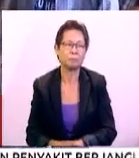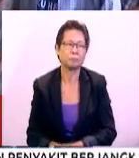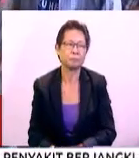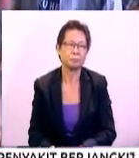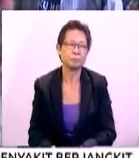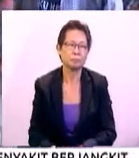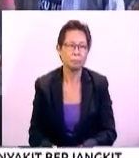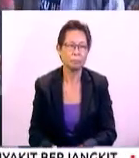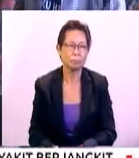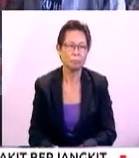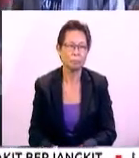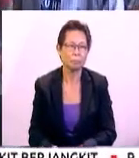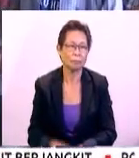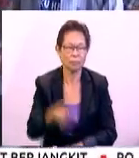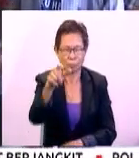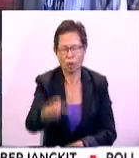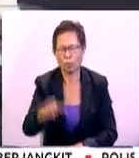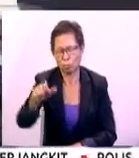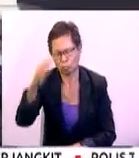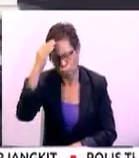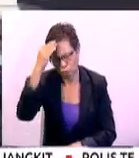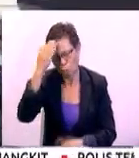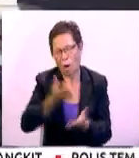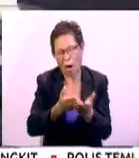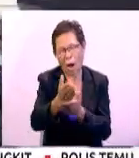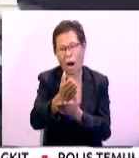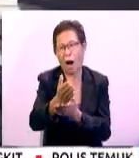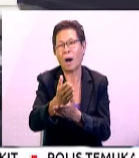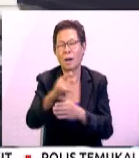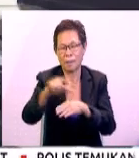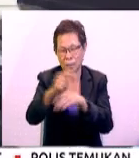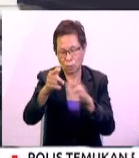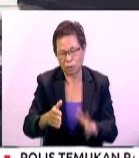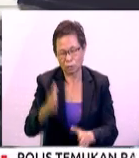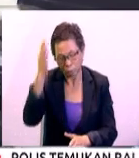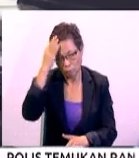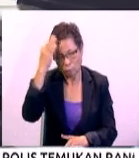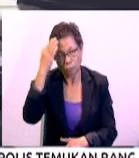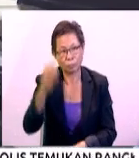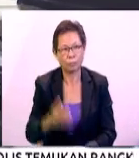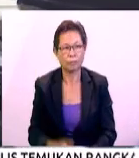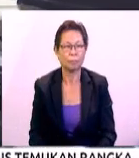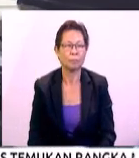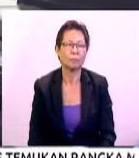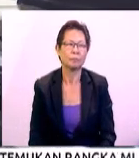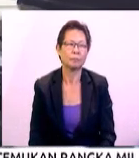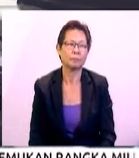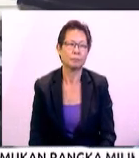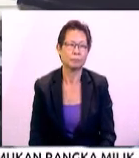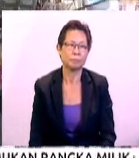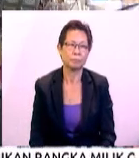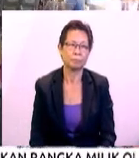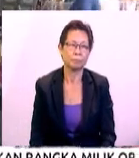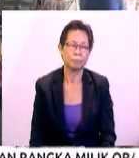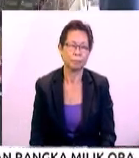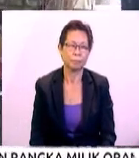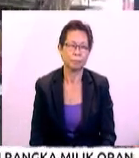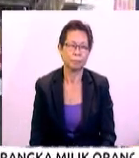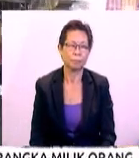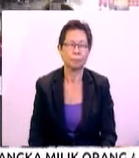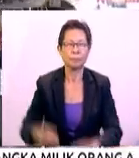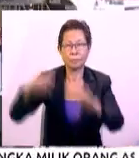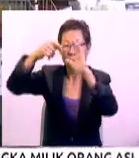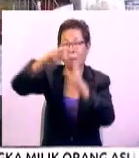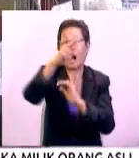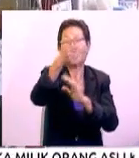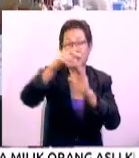dah tahu apa hak mereka sebagai pengguna. Dan satu perkara yang positif dah berlaku dalam kalangan masyarakat. Tinjauan